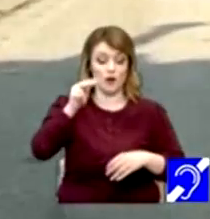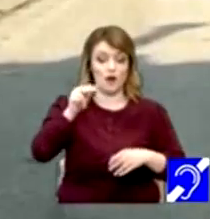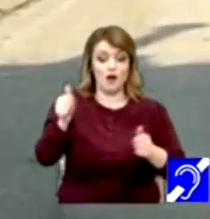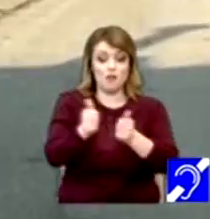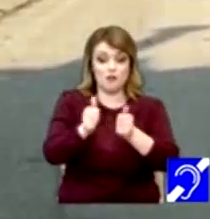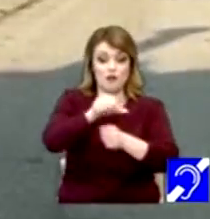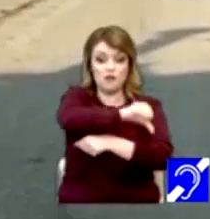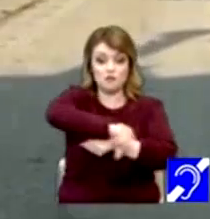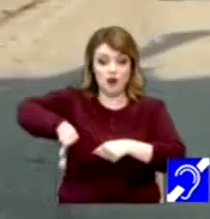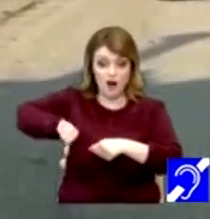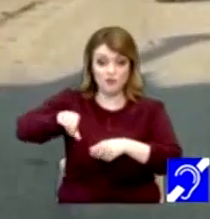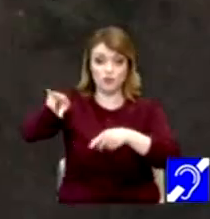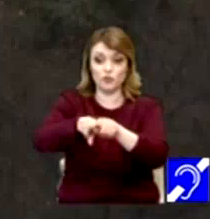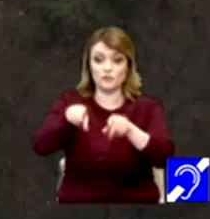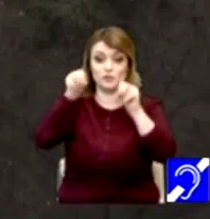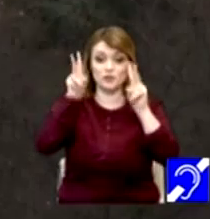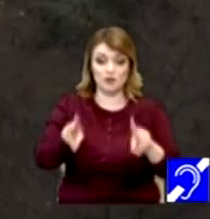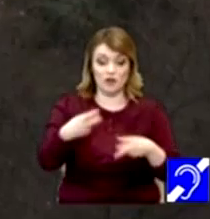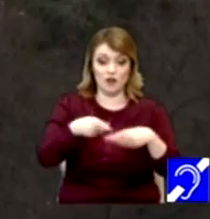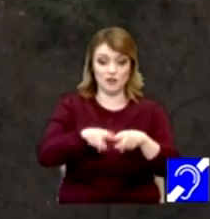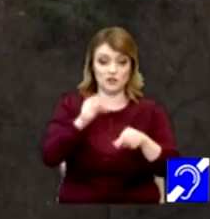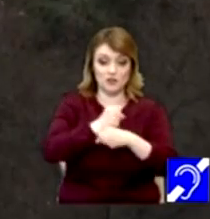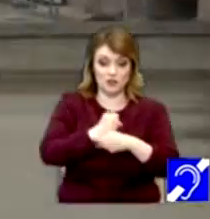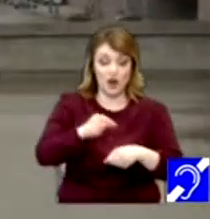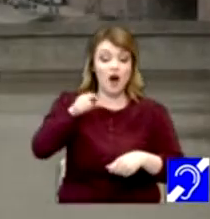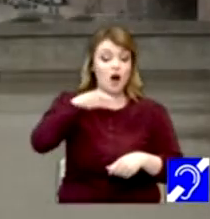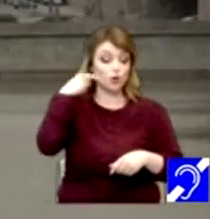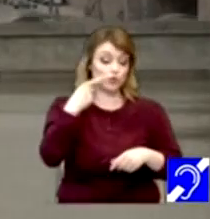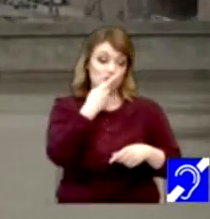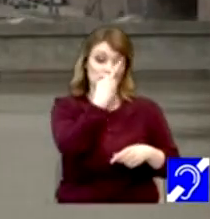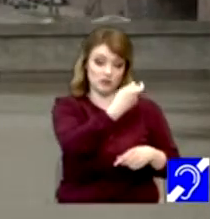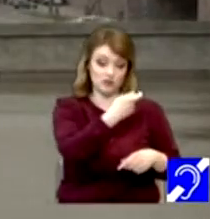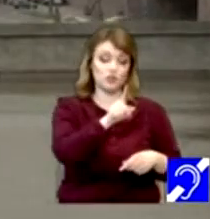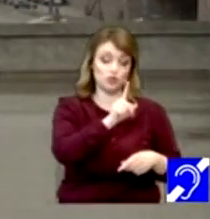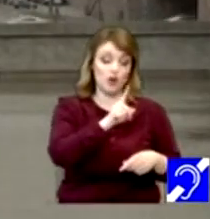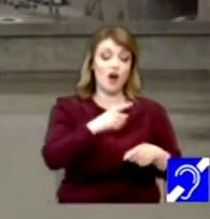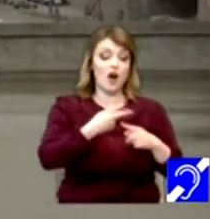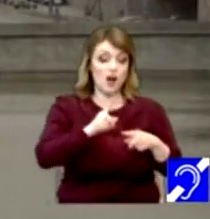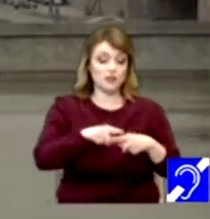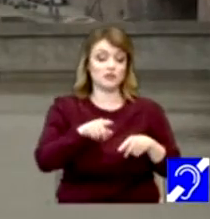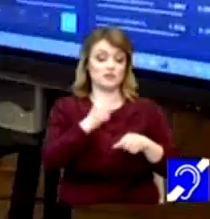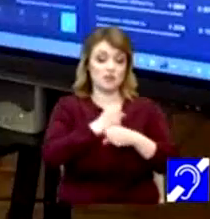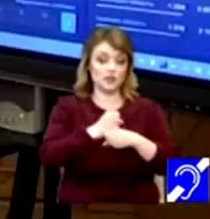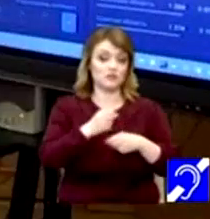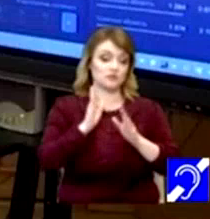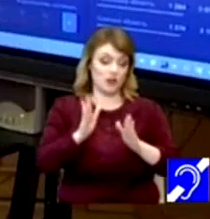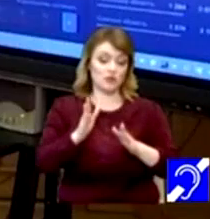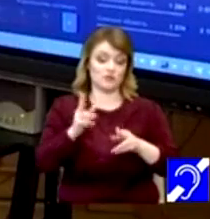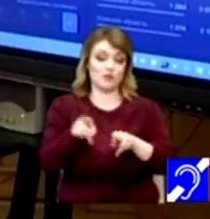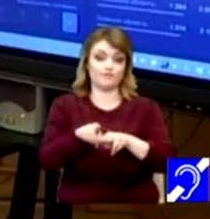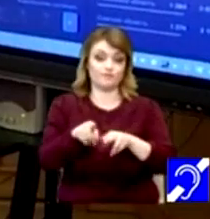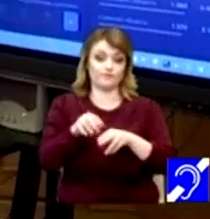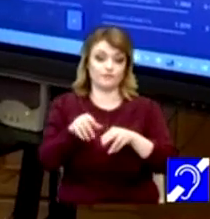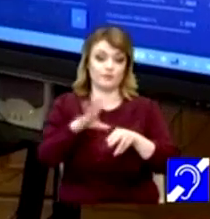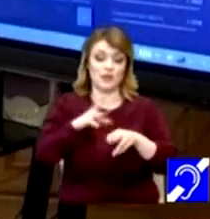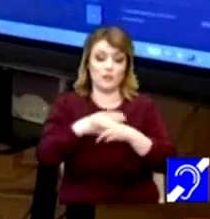La rândul său, Moscova susține că este vorba de măsuri de siguranță, iar unitățile sale vor rămâne în zonă cât timp va fi necesar. Oleksii